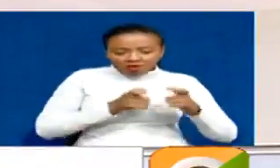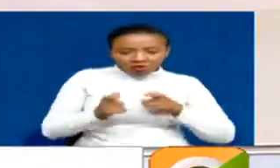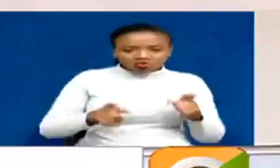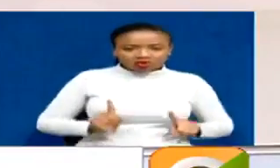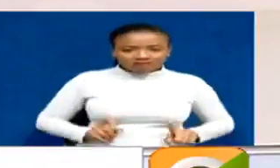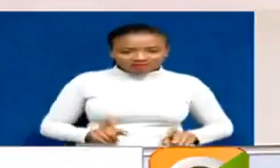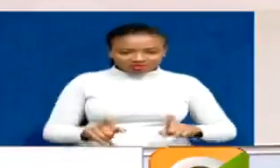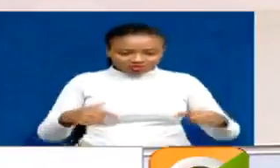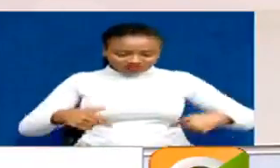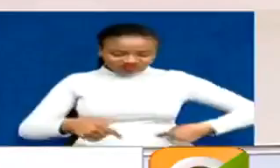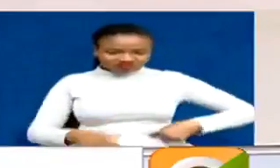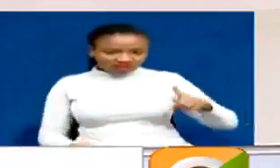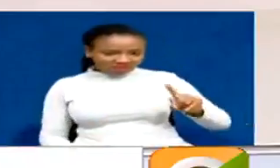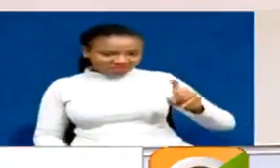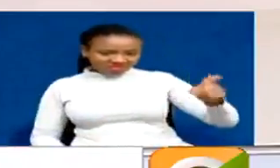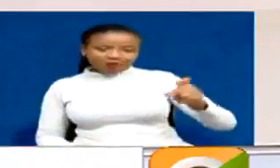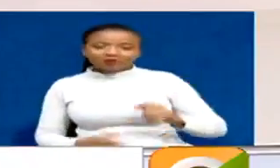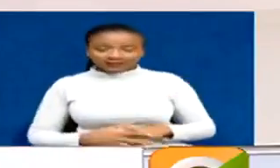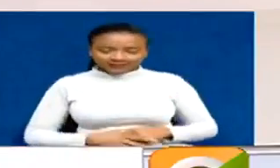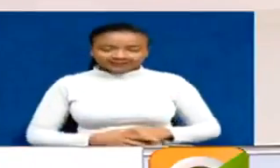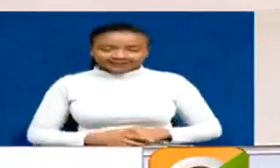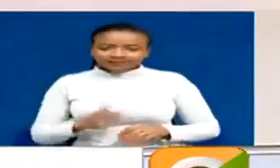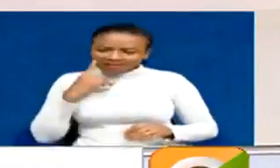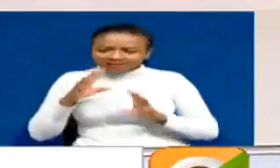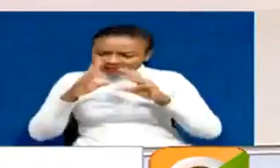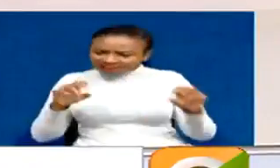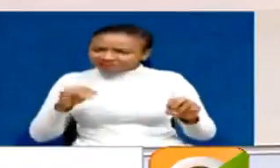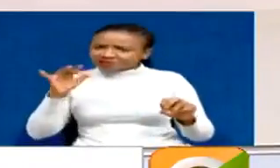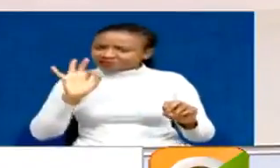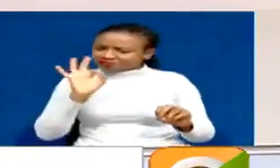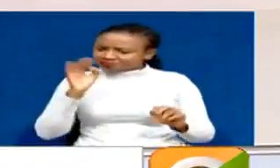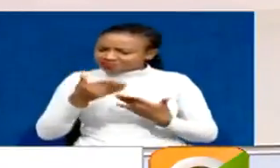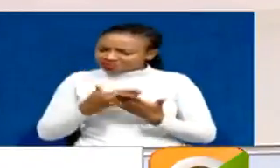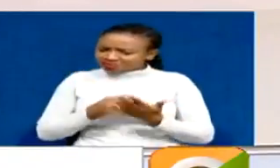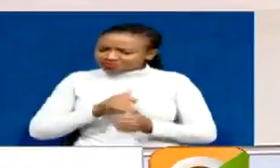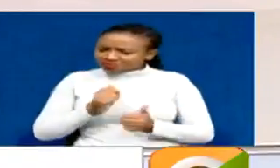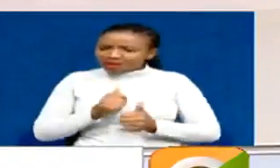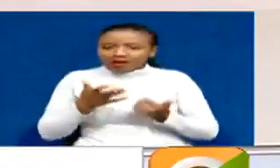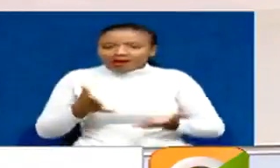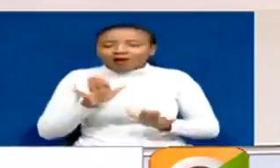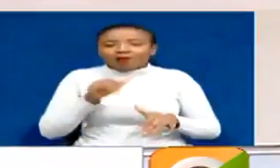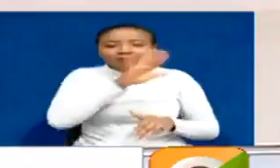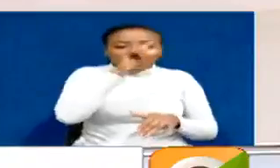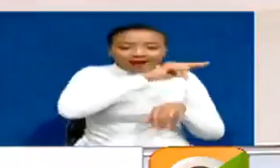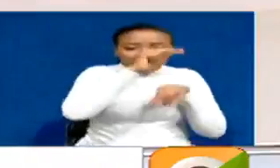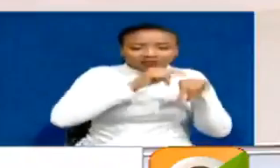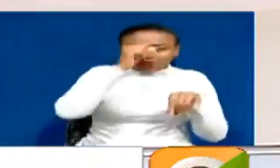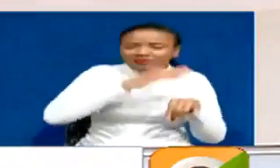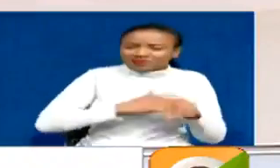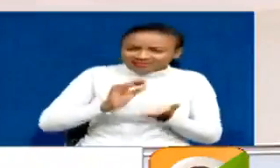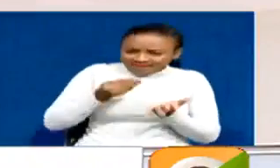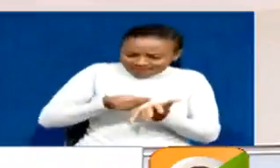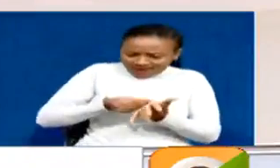huu ambao umefikia awamu ya tatu umeonyesha matokeo ya kuridhisha, huku KEMRI sasa ikiitaka serikali kuu kutenga fedha zaidi